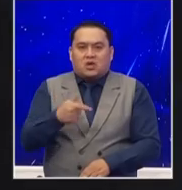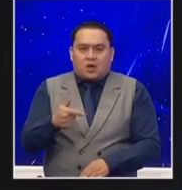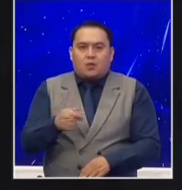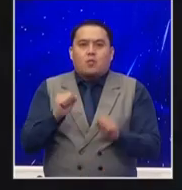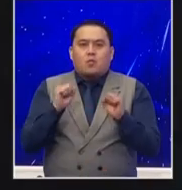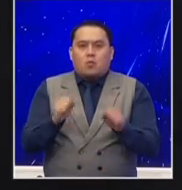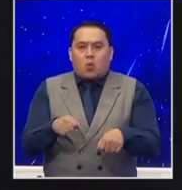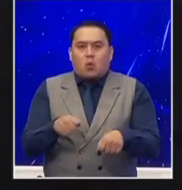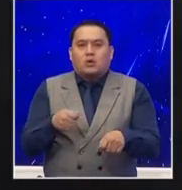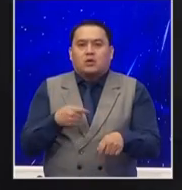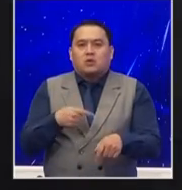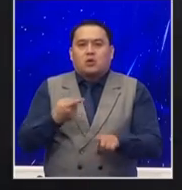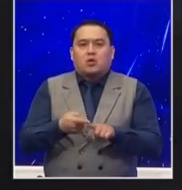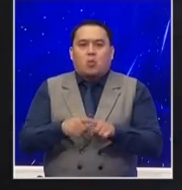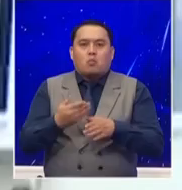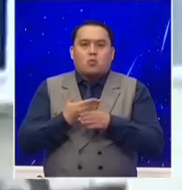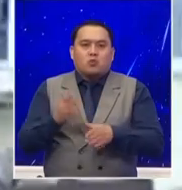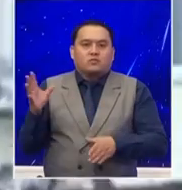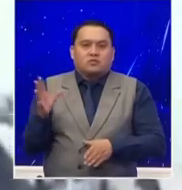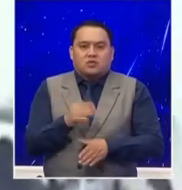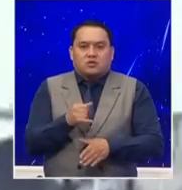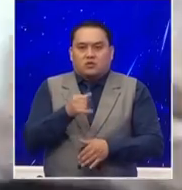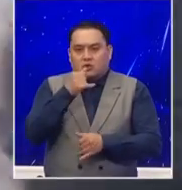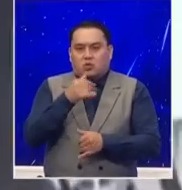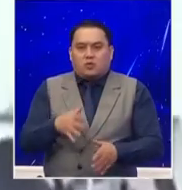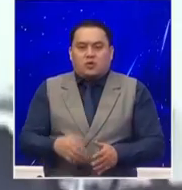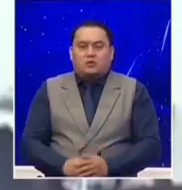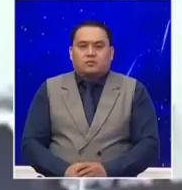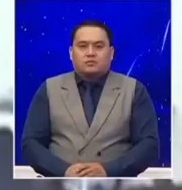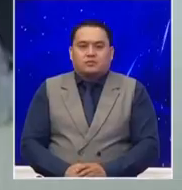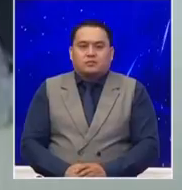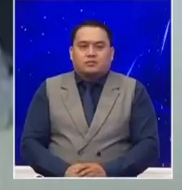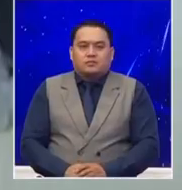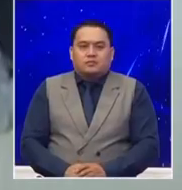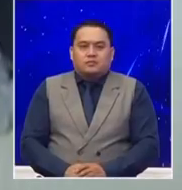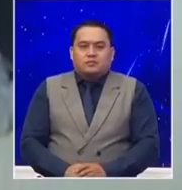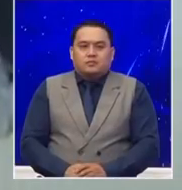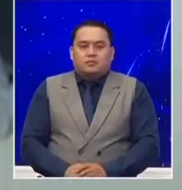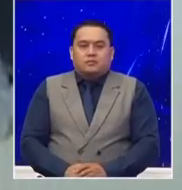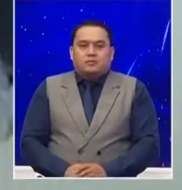Но смогут ли рассчитывать на эту помощь все погорельцы, чиновники не уточняют.